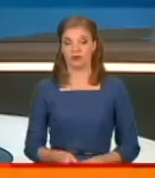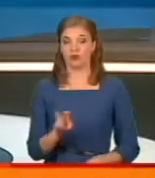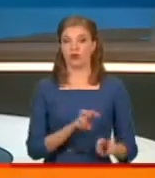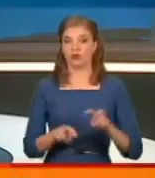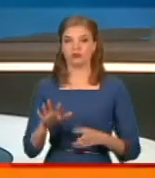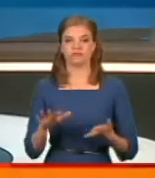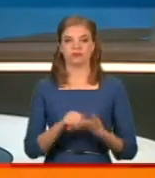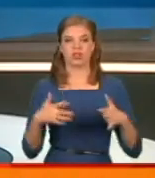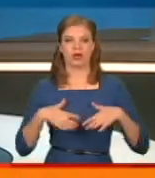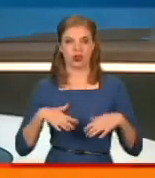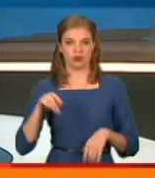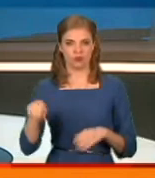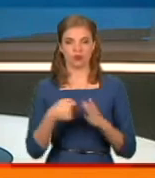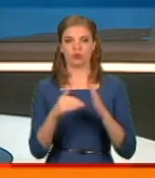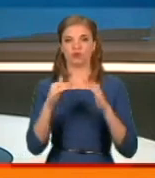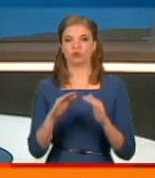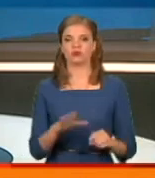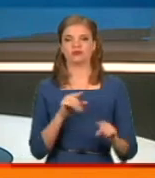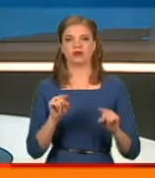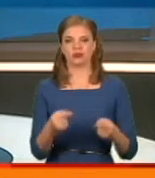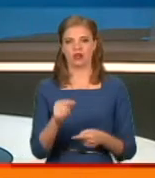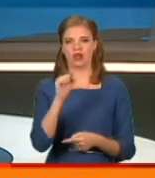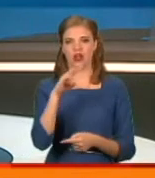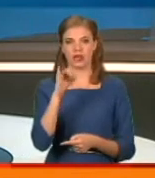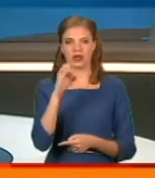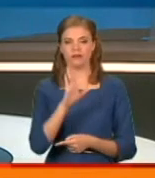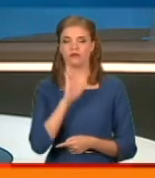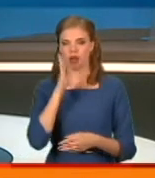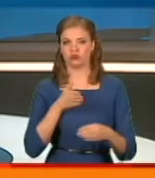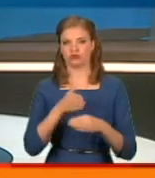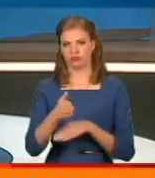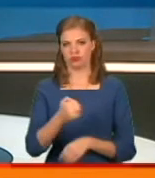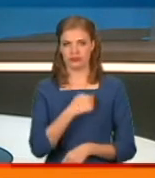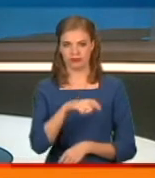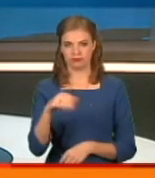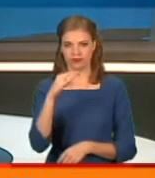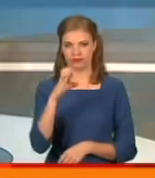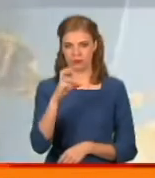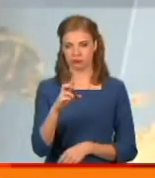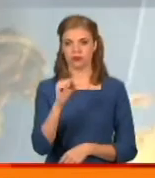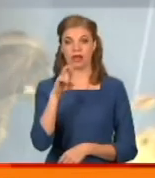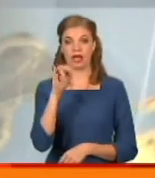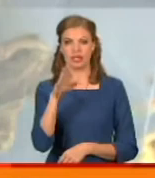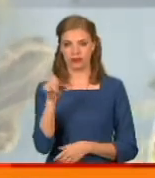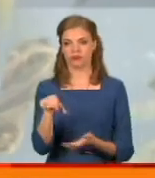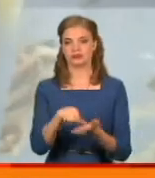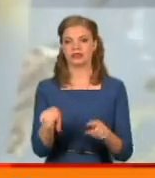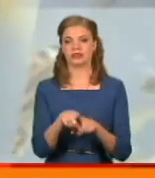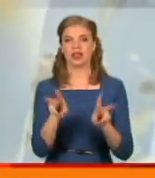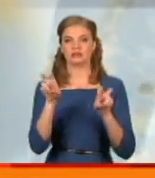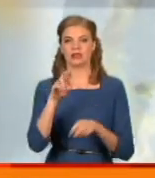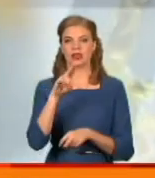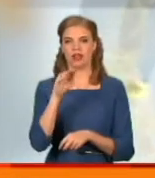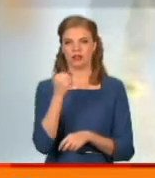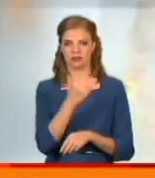Обшуки в анексованому Криму. До будинку арештованого Мусліма Алієва зранку навідалися силовики ФСБ. Алієв – фігурант так званої